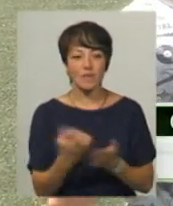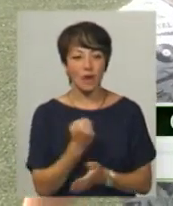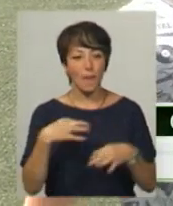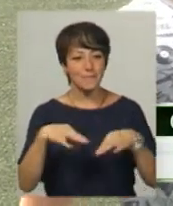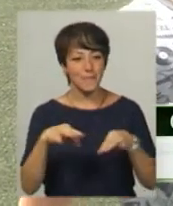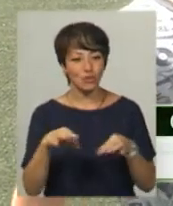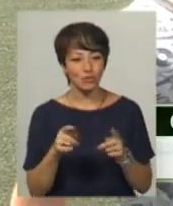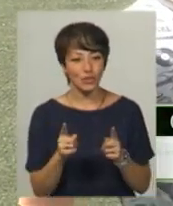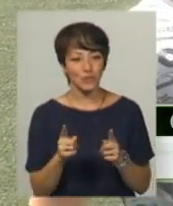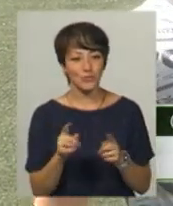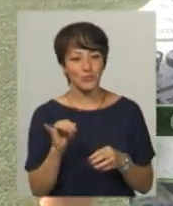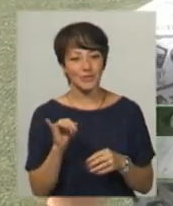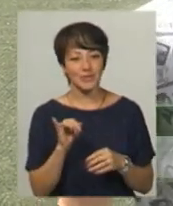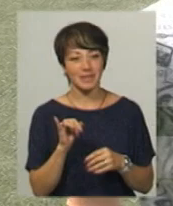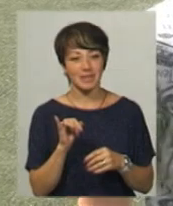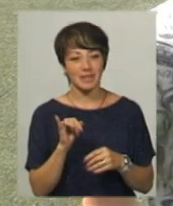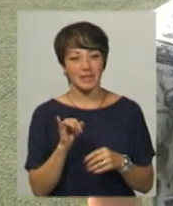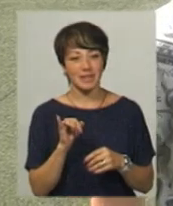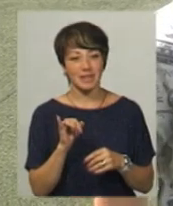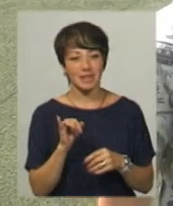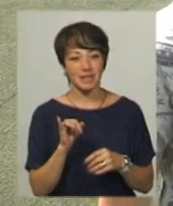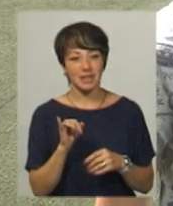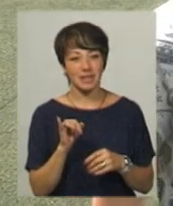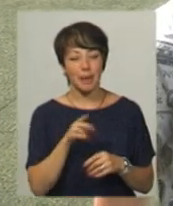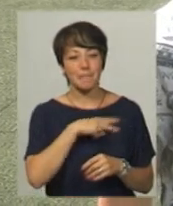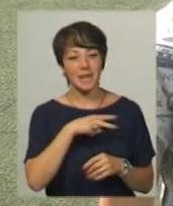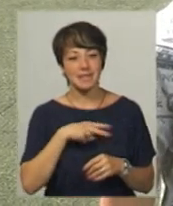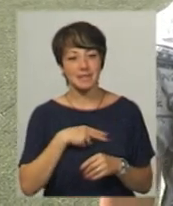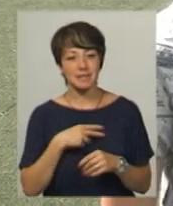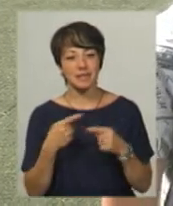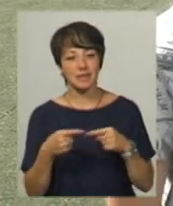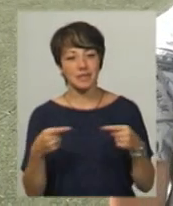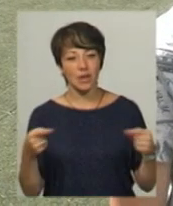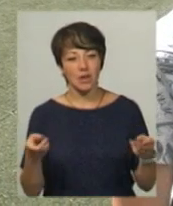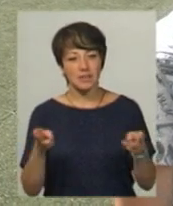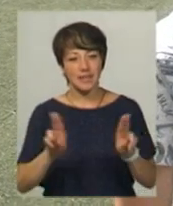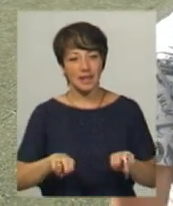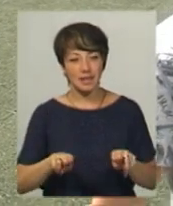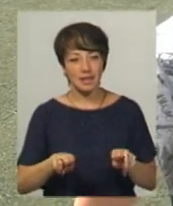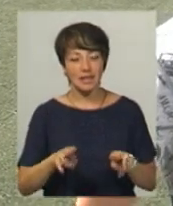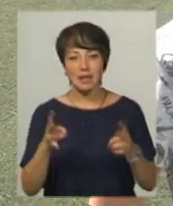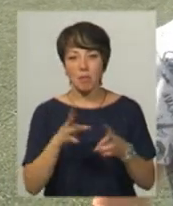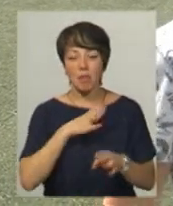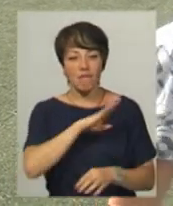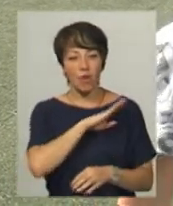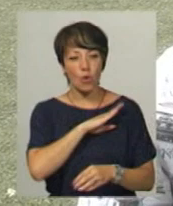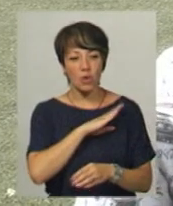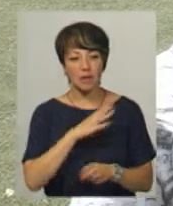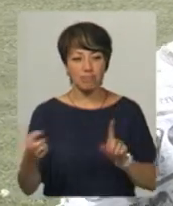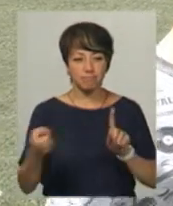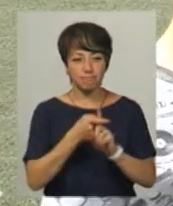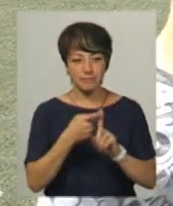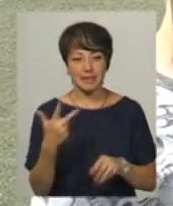машинку і призи всі остальні. І тут ще було треба м'яч забити три рази.